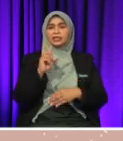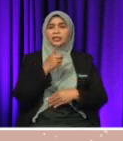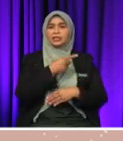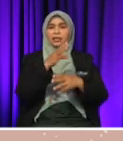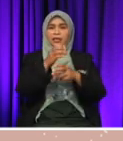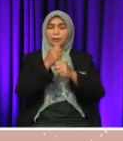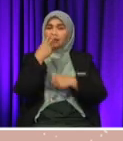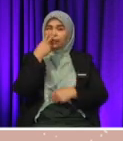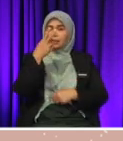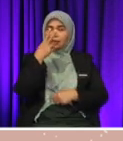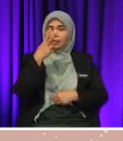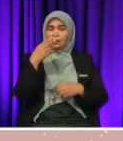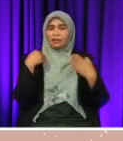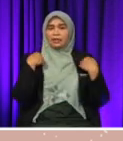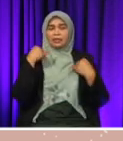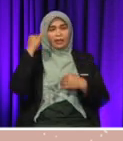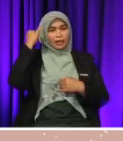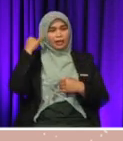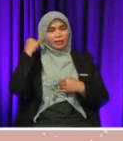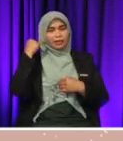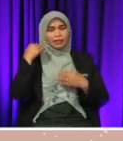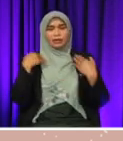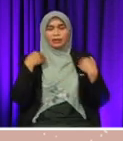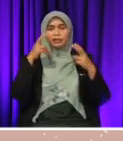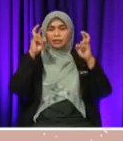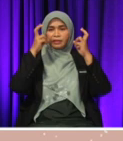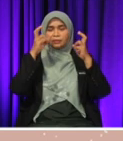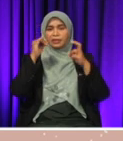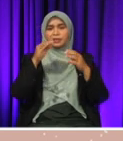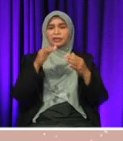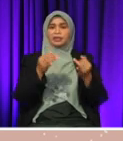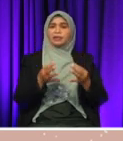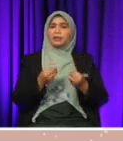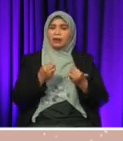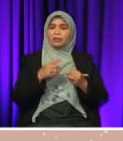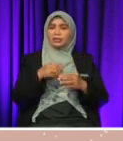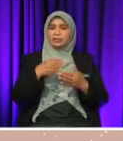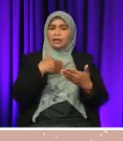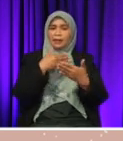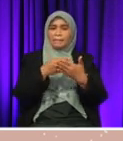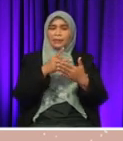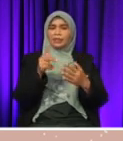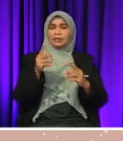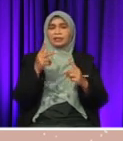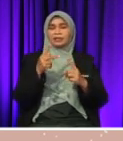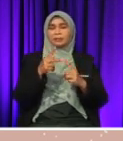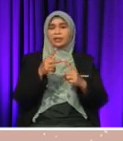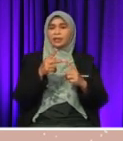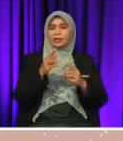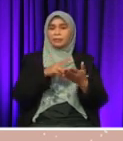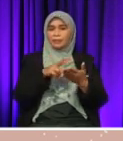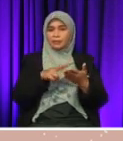dapat melihat ada tema yang ingin disampaikan kepada pembaca umumnya kepada masyarakat